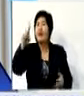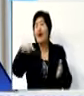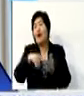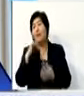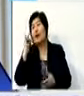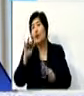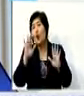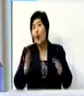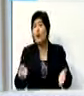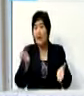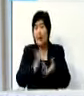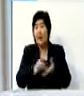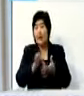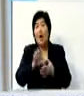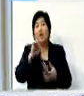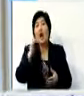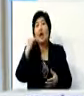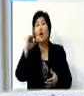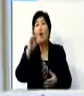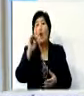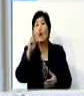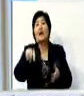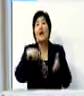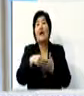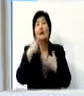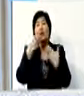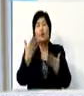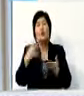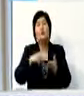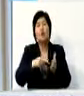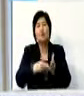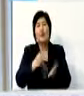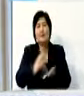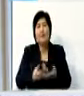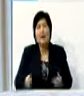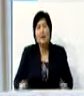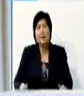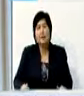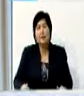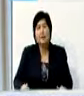тарихи орындарды таныстырып, Байқоңыр қаласын көрсетеміз деген жоспарымыз бар.